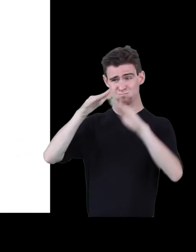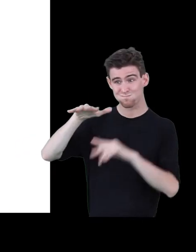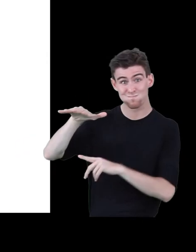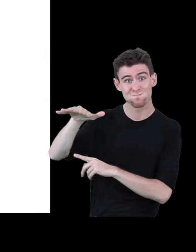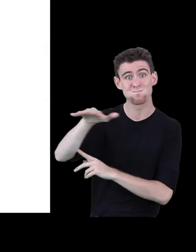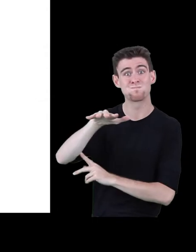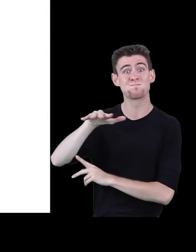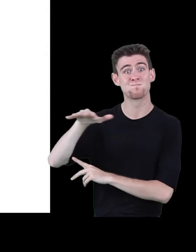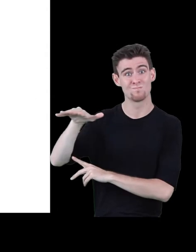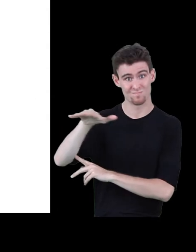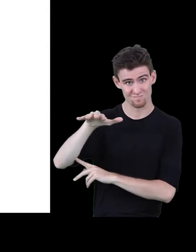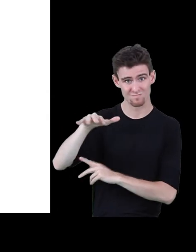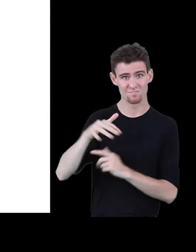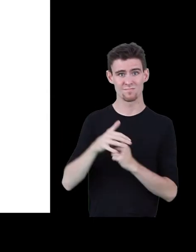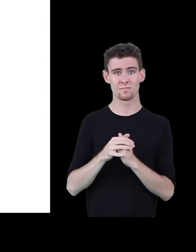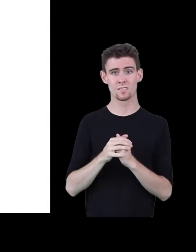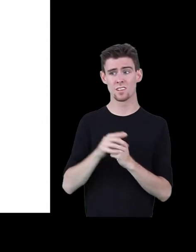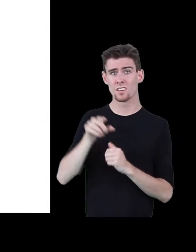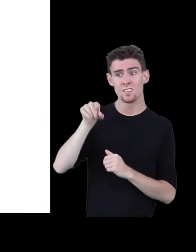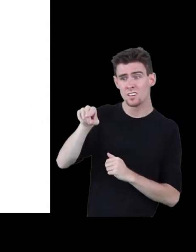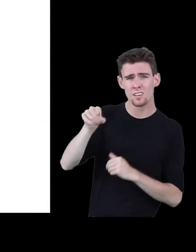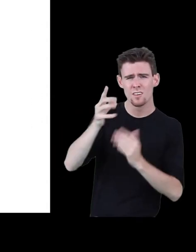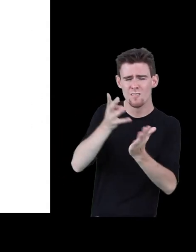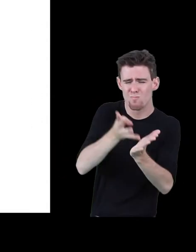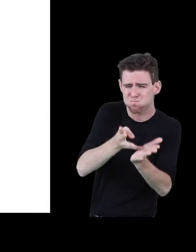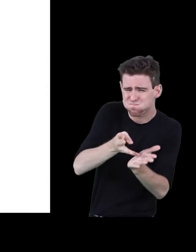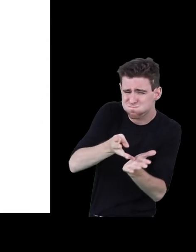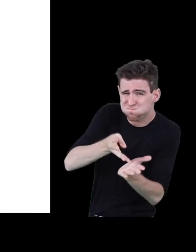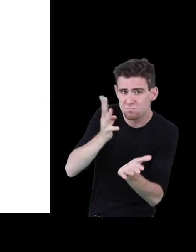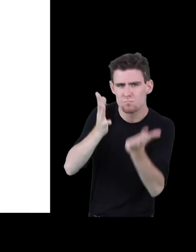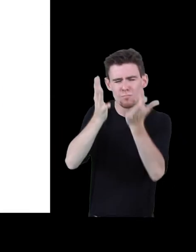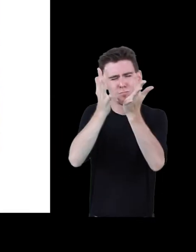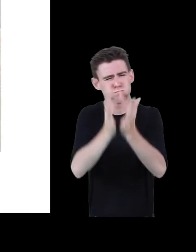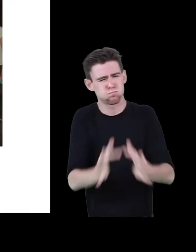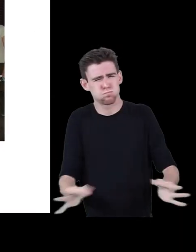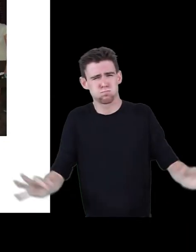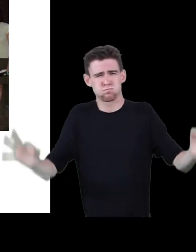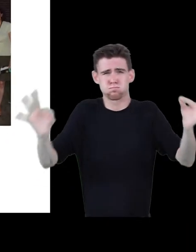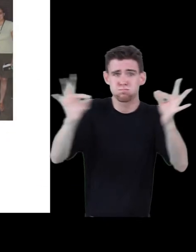Laissez-vous surprendre par sa richesse et son importance dans la grande communauté.